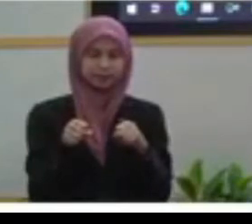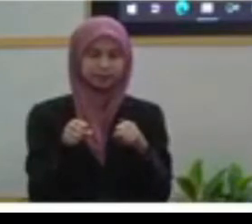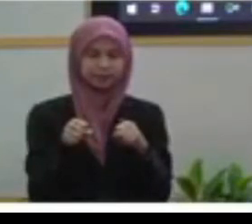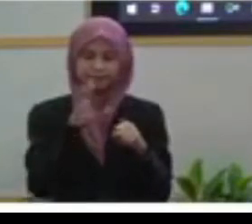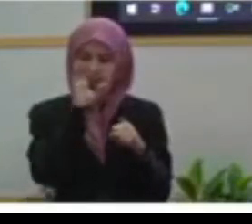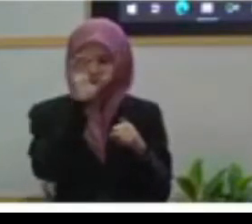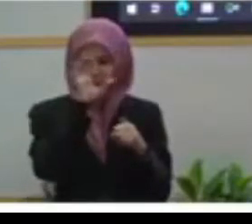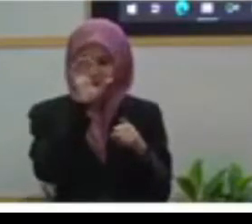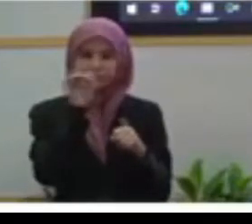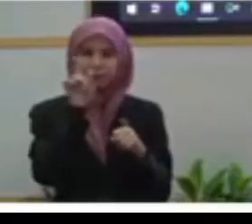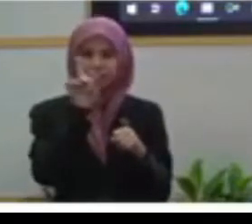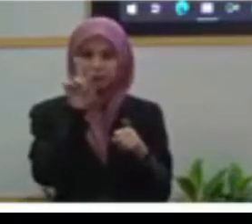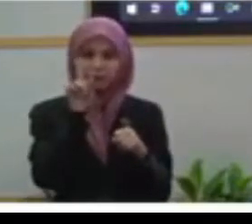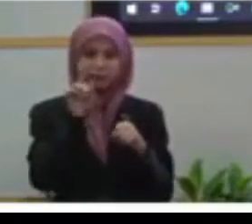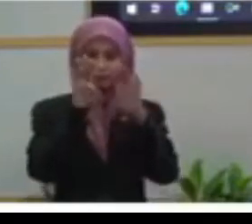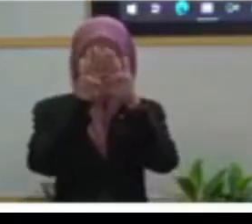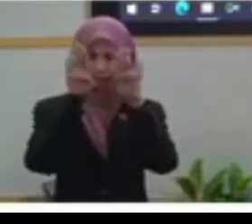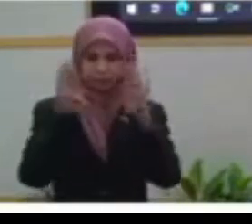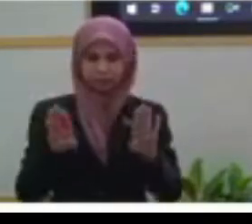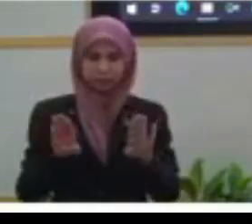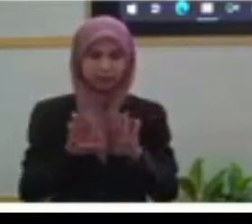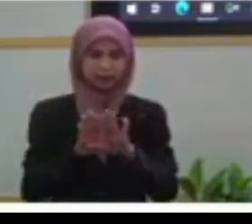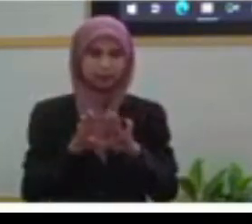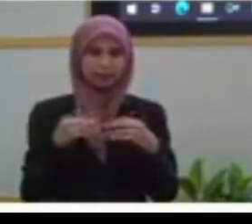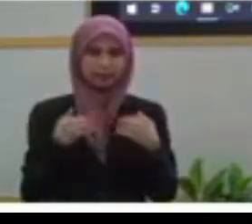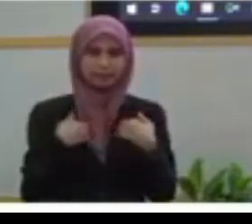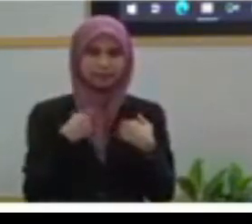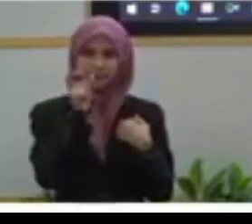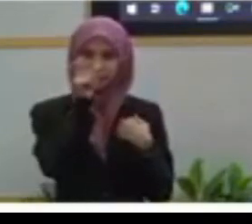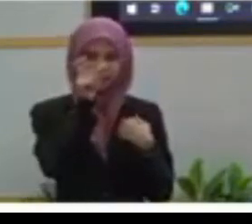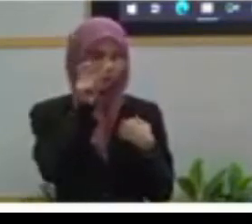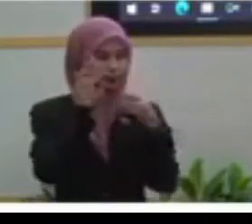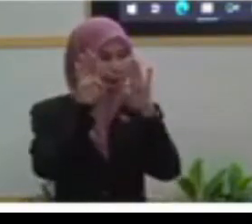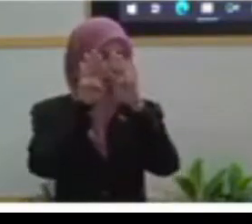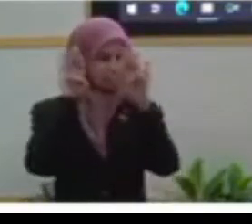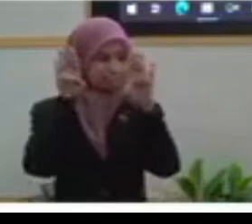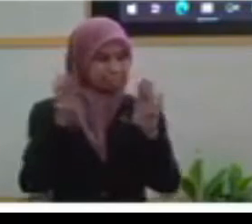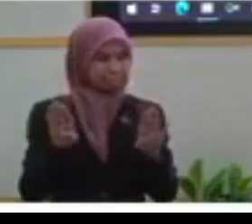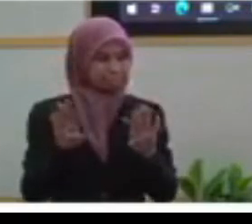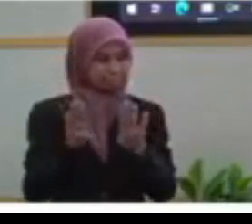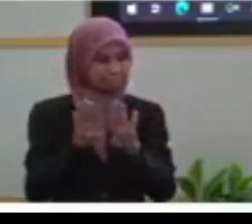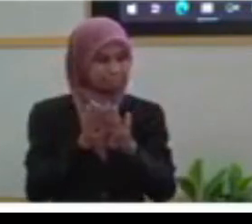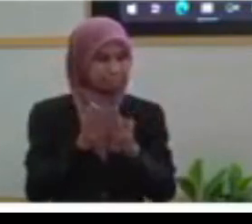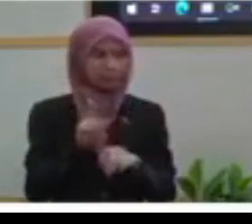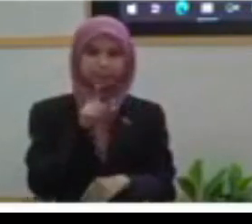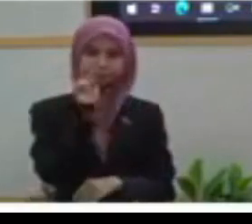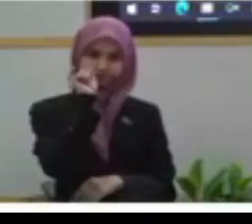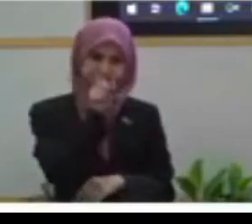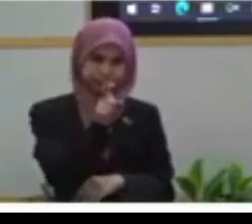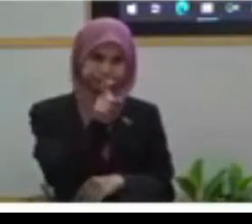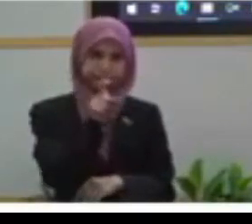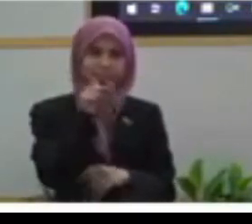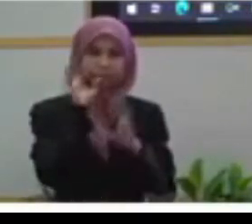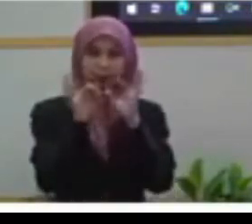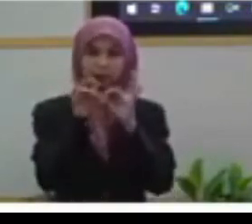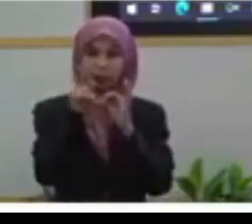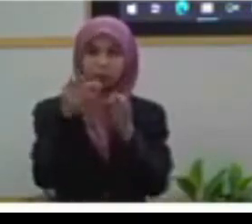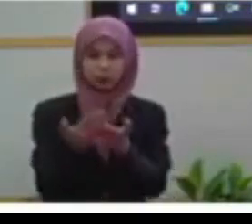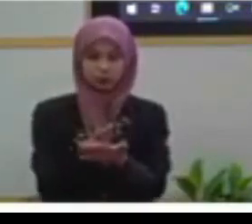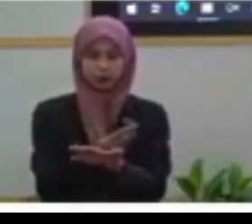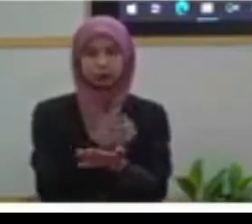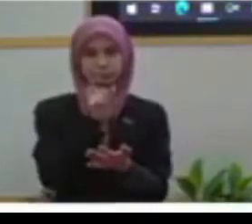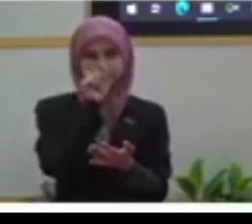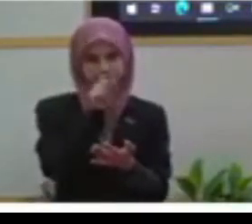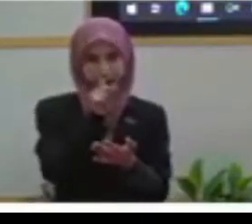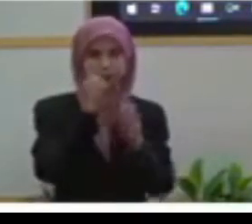mencari pada bahagian borang. Dekat sini ada borang. Isikan borang. Kalau baru,